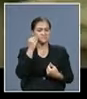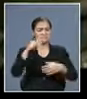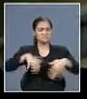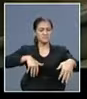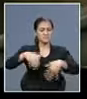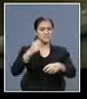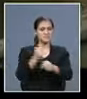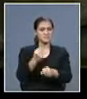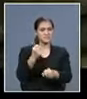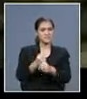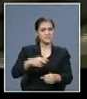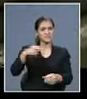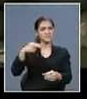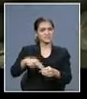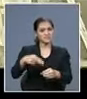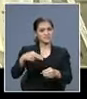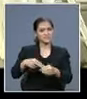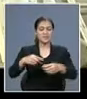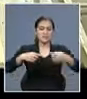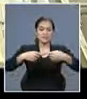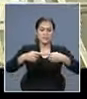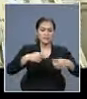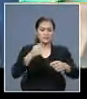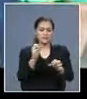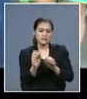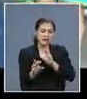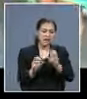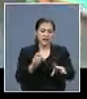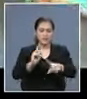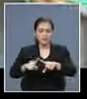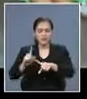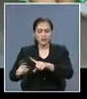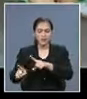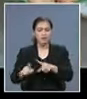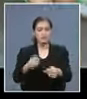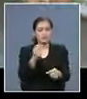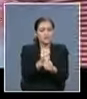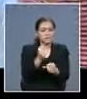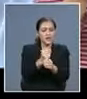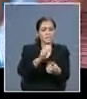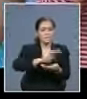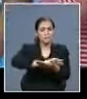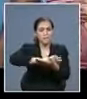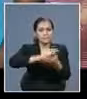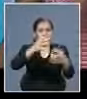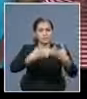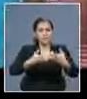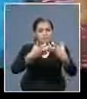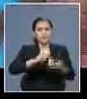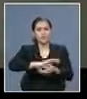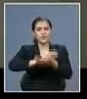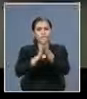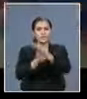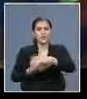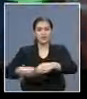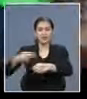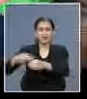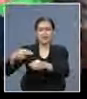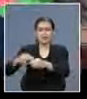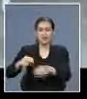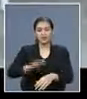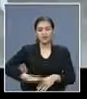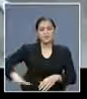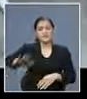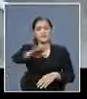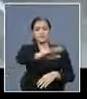เพจะขยะออทำกันมันจริงนะท่านเอ้าลองมาดูชุมชนน่า